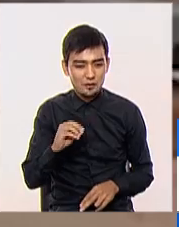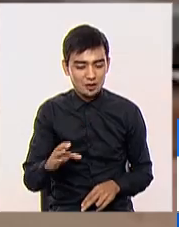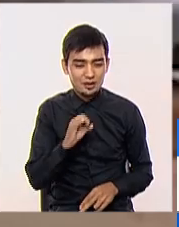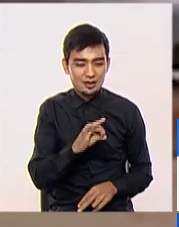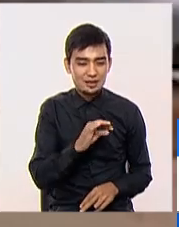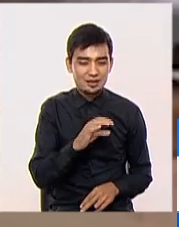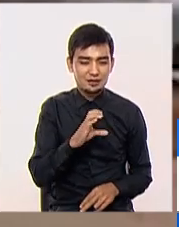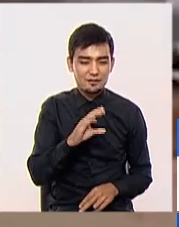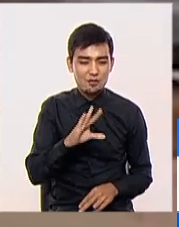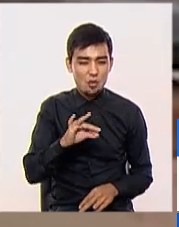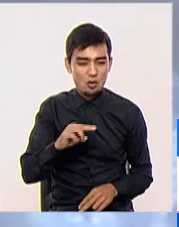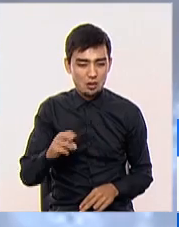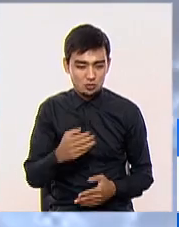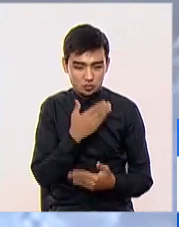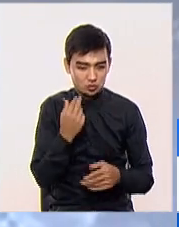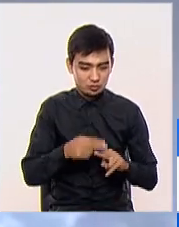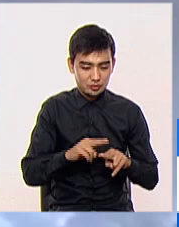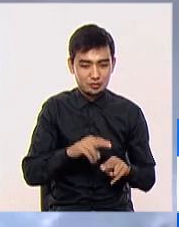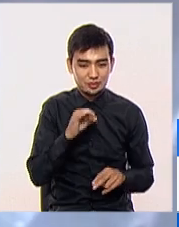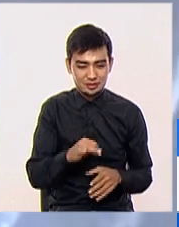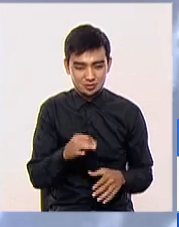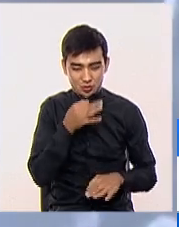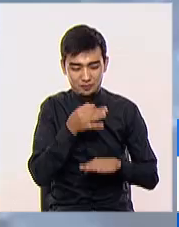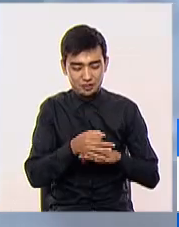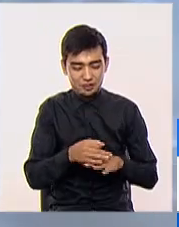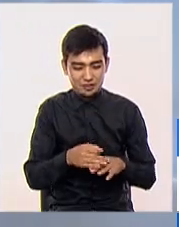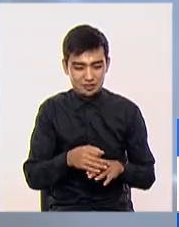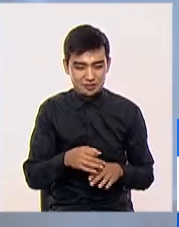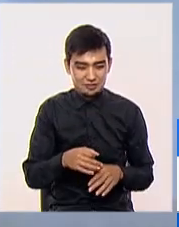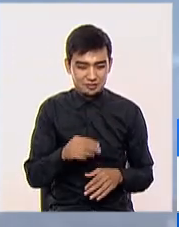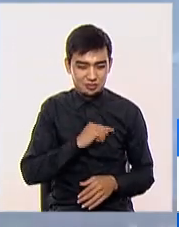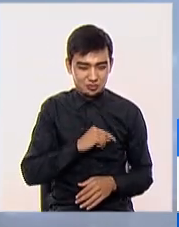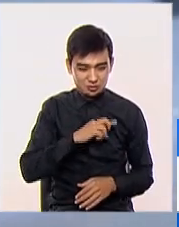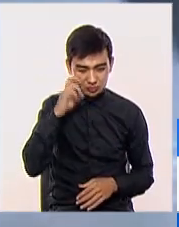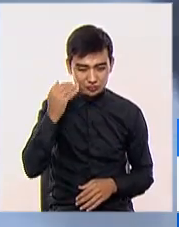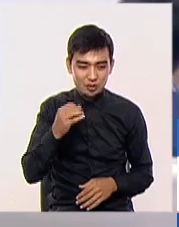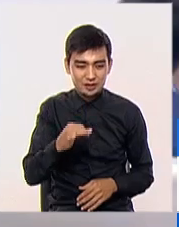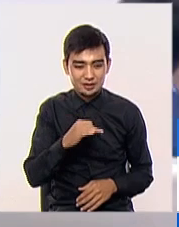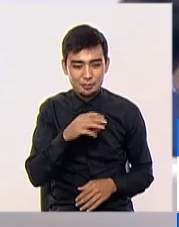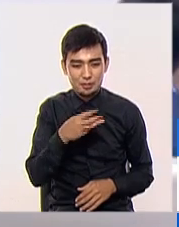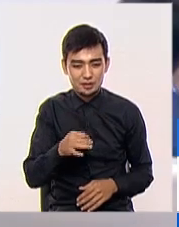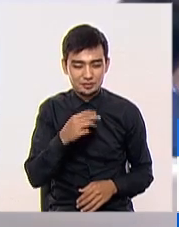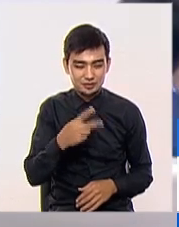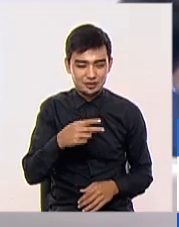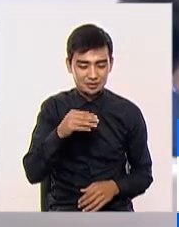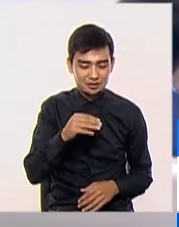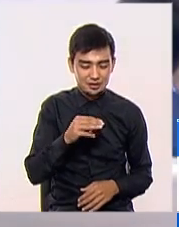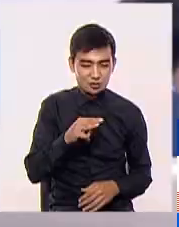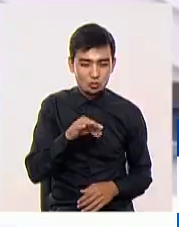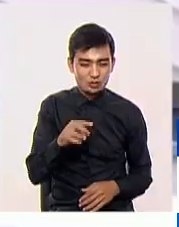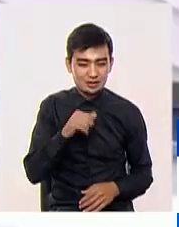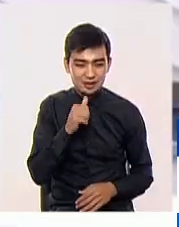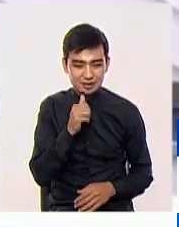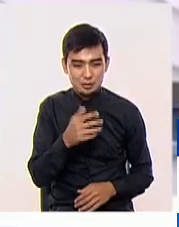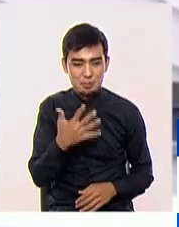заводы недозагружены, отмечает чиновник. С мая из 20 тысяч тонн сахара, на который Минсельхоз давал квоты, трейдеры завезли